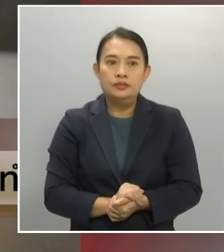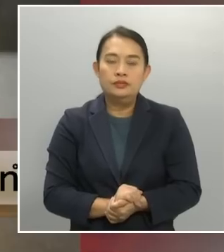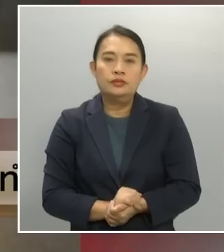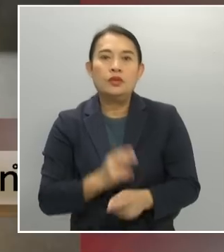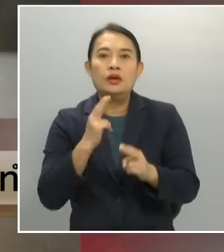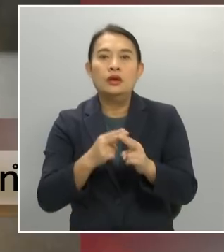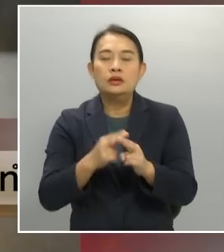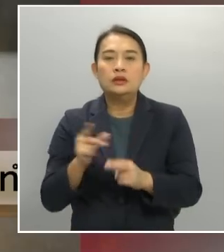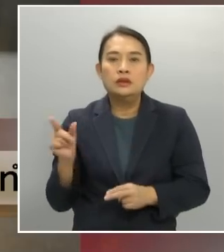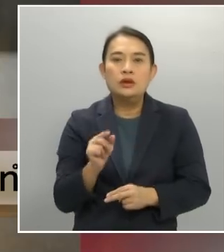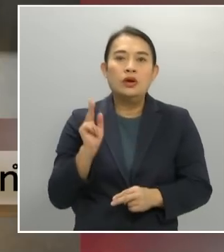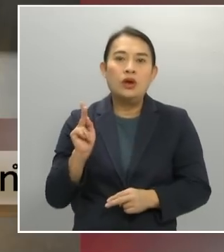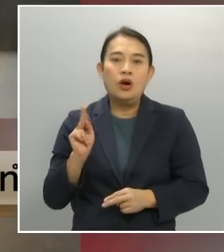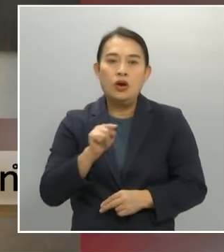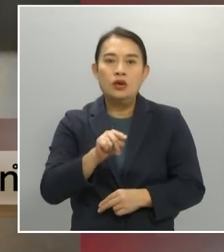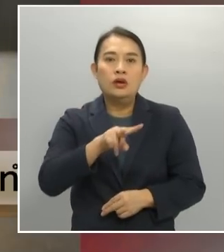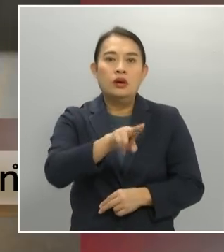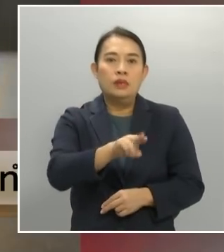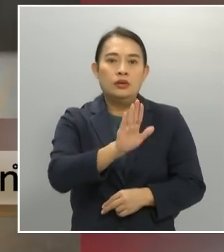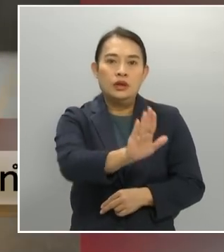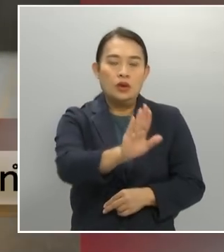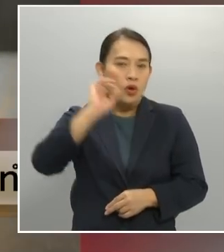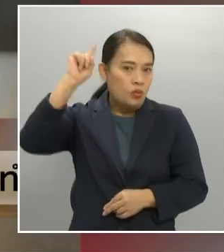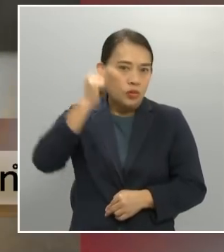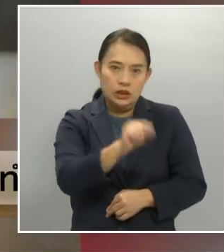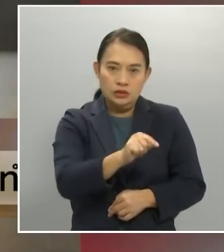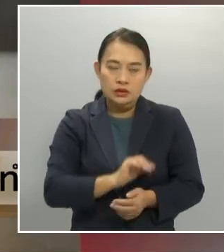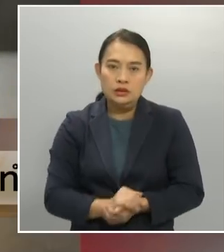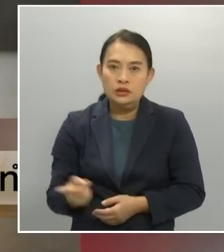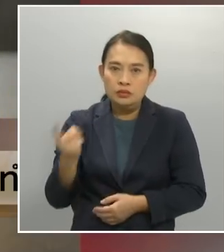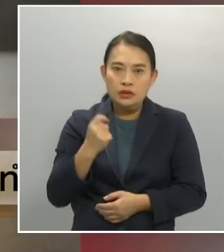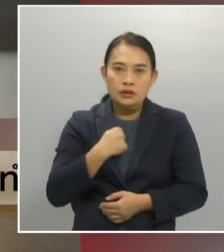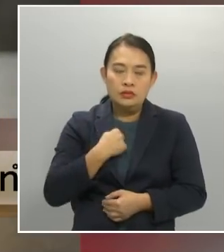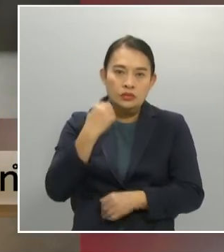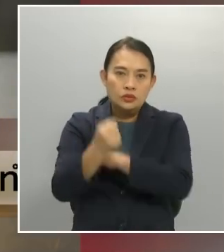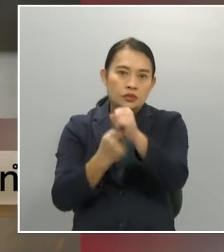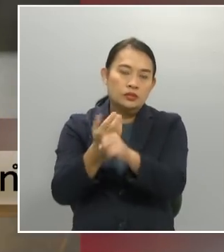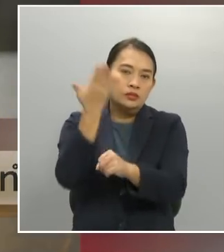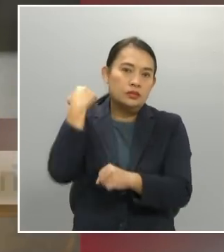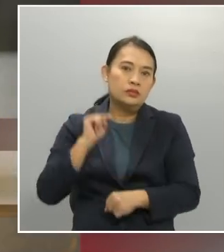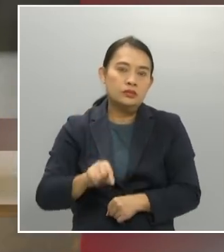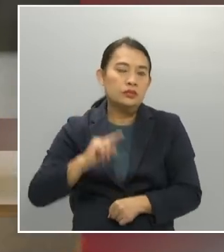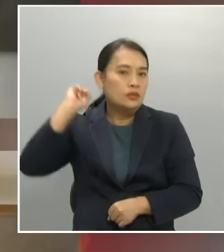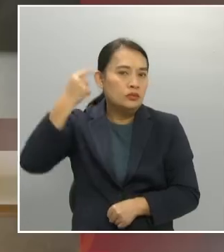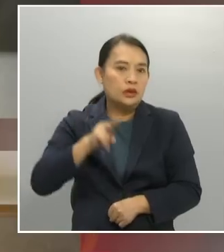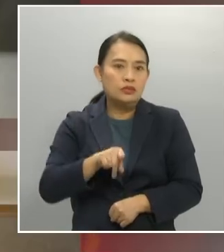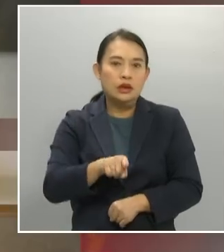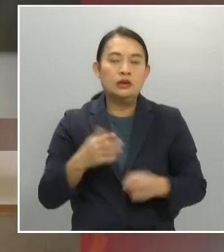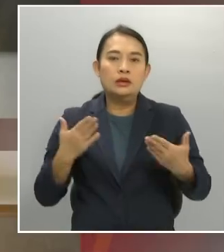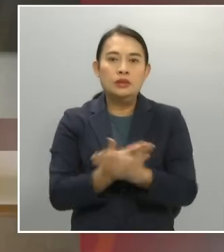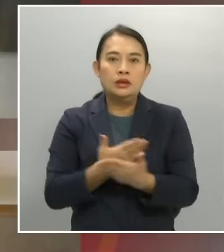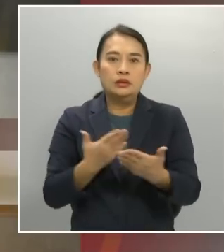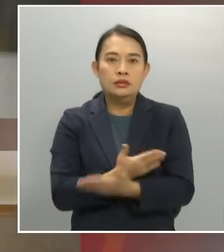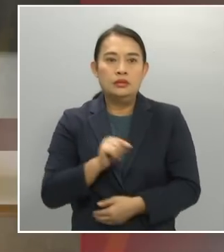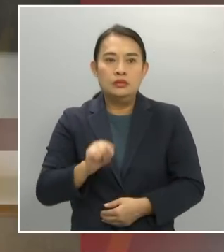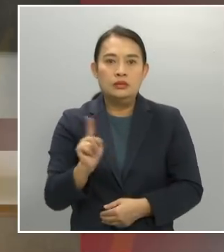ก็คงจะเป็นสามีของหญิงคนนี้มาปรึกษาผมว่าช่วงปีที่ผ่านมาภรรยามีท่าทีเปลี่ยนไปจึงแอบ